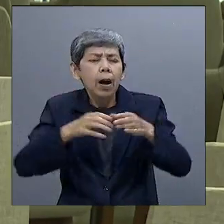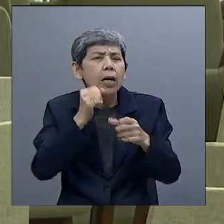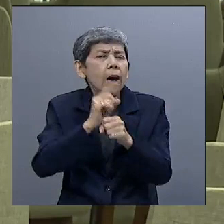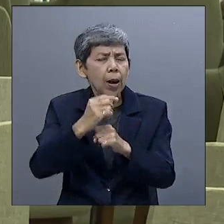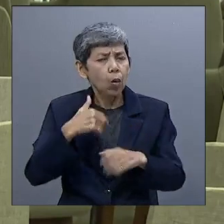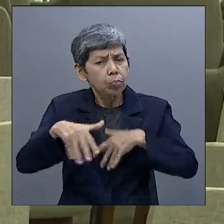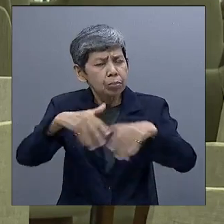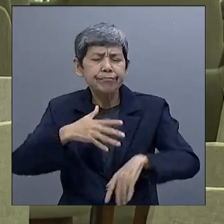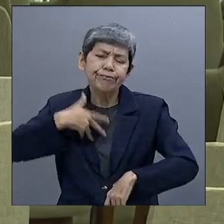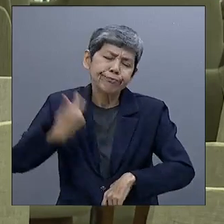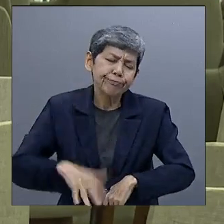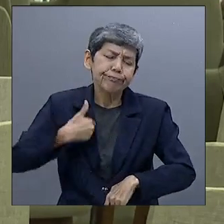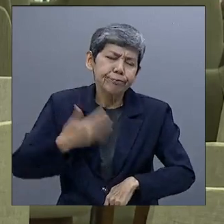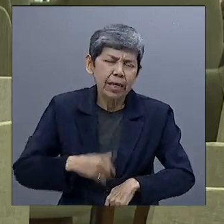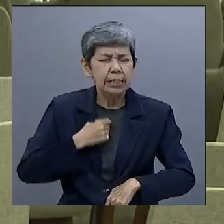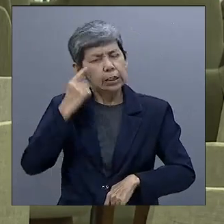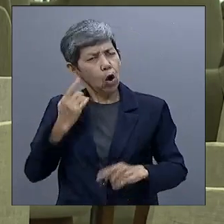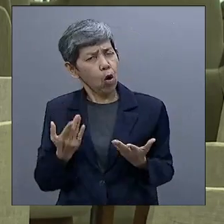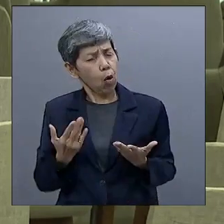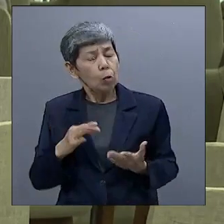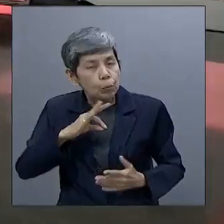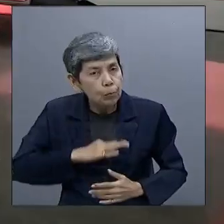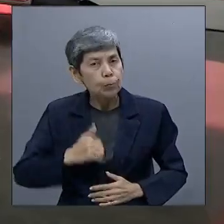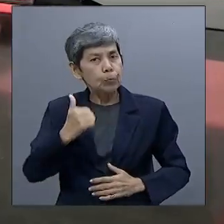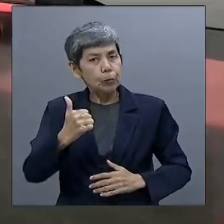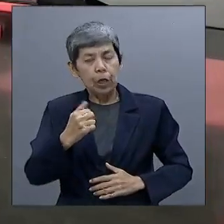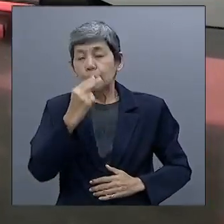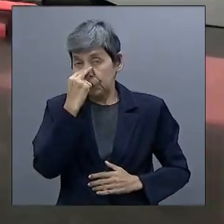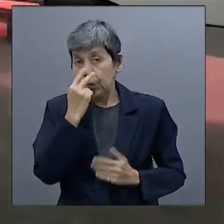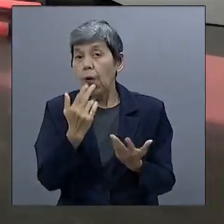ำให้คนที่สิ้นหวังหรือกำลังคาดหวังมีความหวังขึ้นมาได้หรือไม่ค่ะ